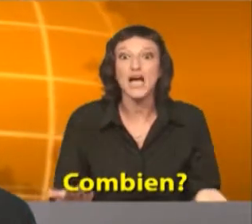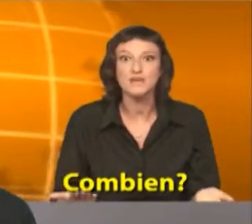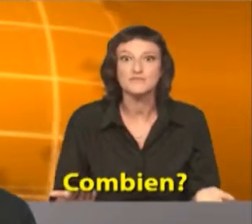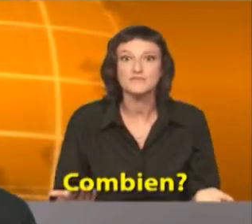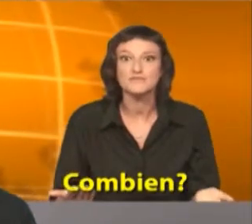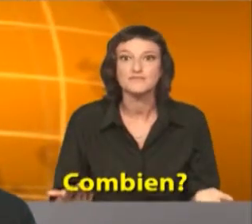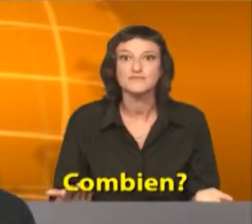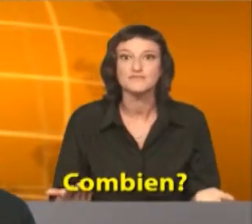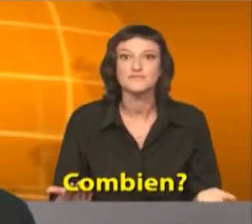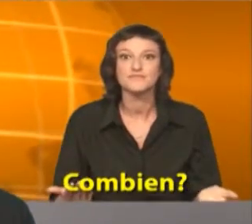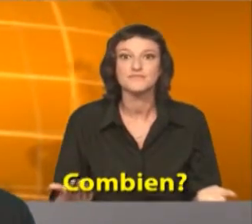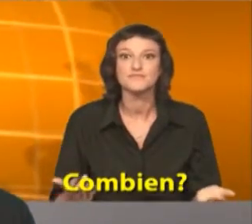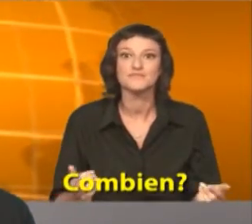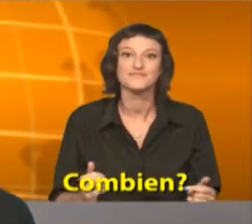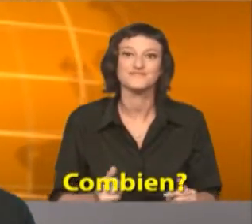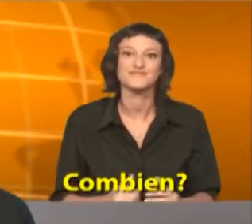Combien?